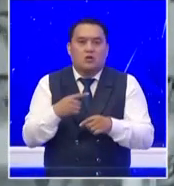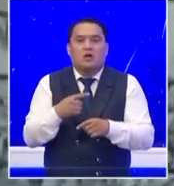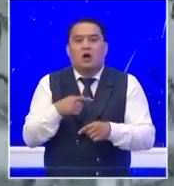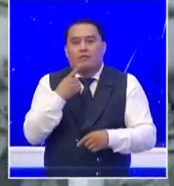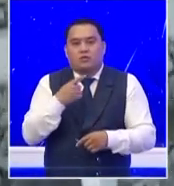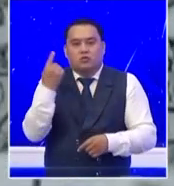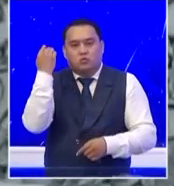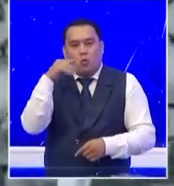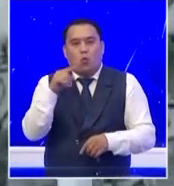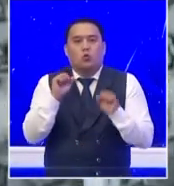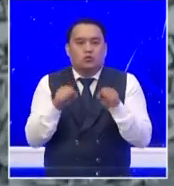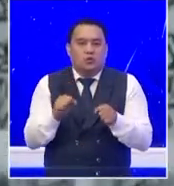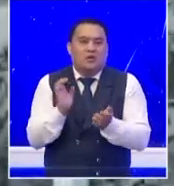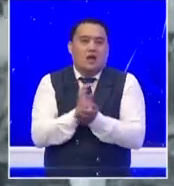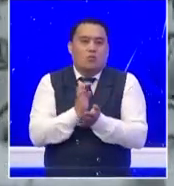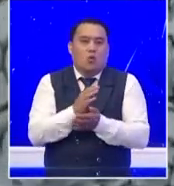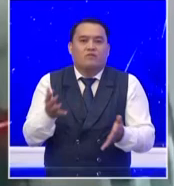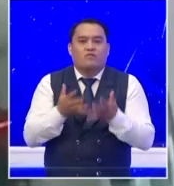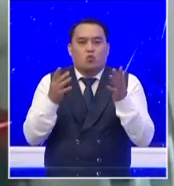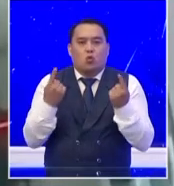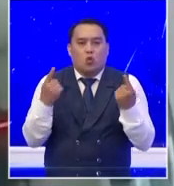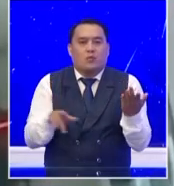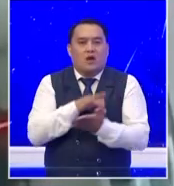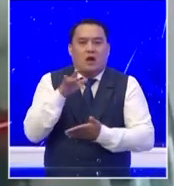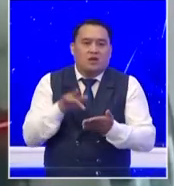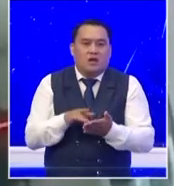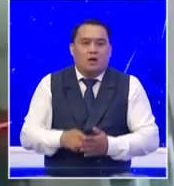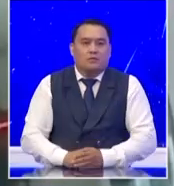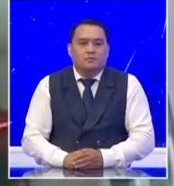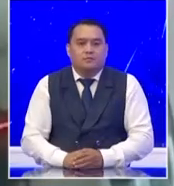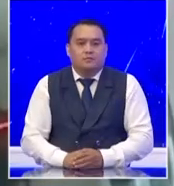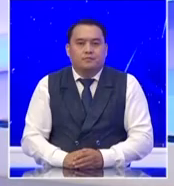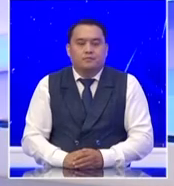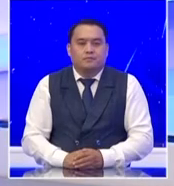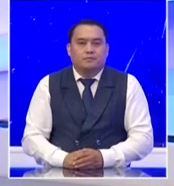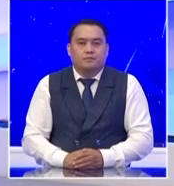говорит изобретатель, сможет бороться с загрязнением воздуха в крупных городах страны.